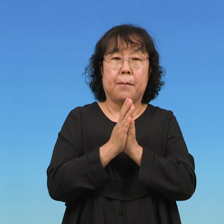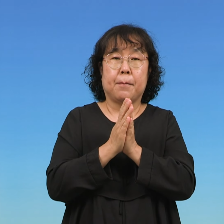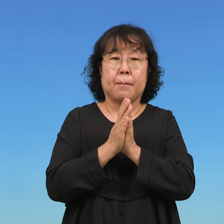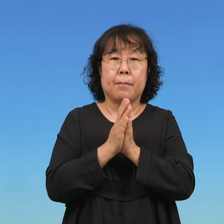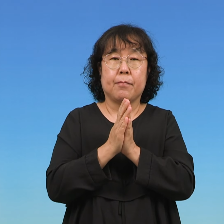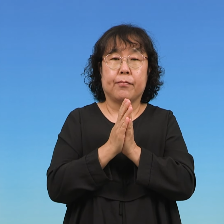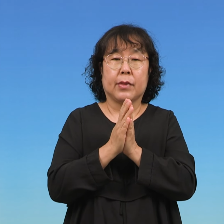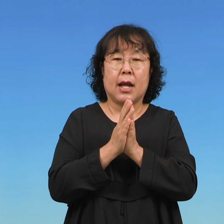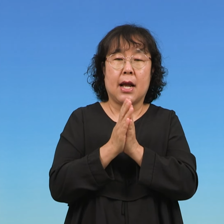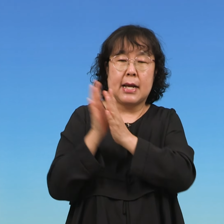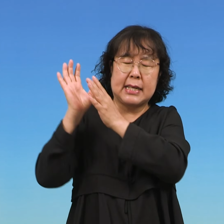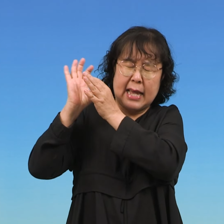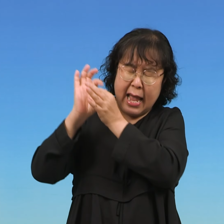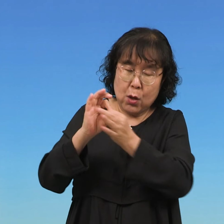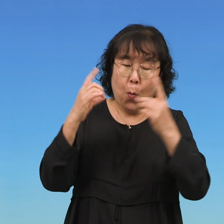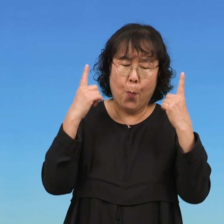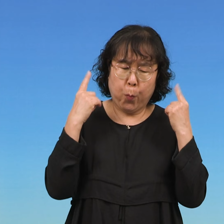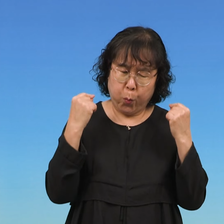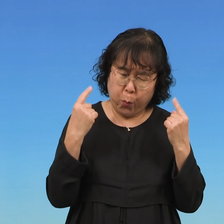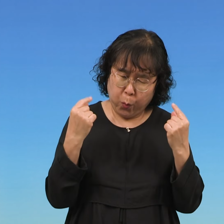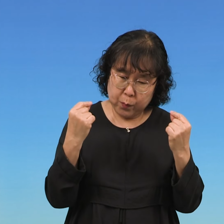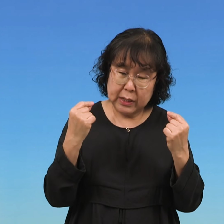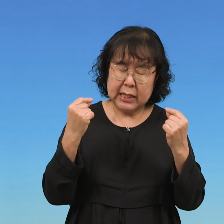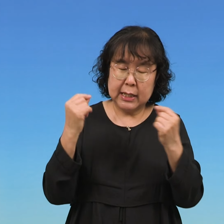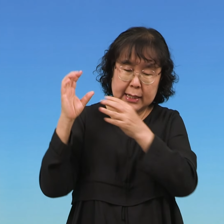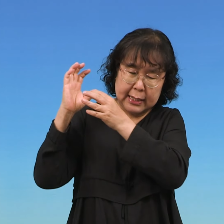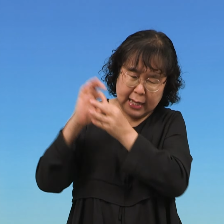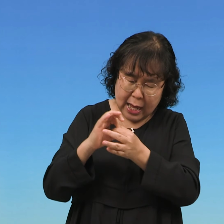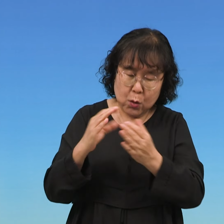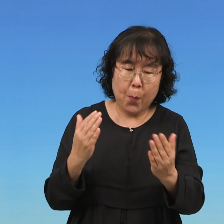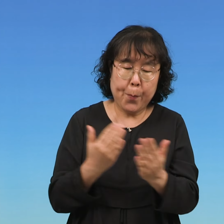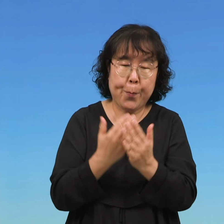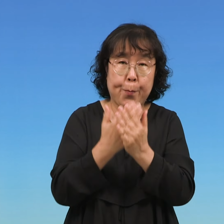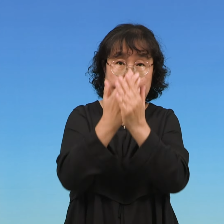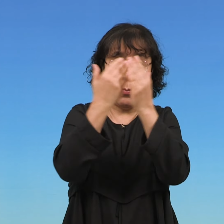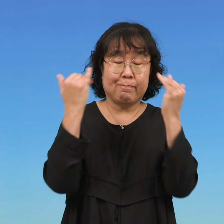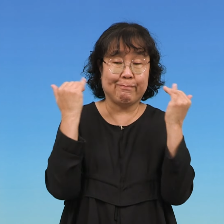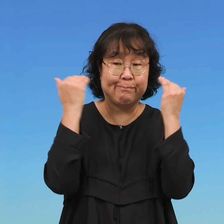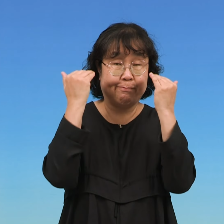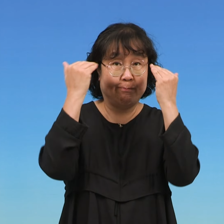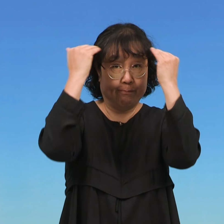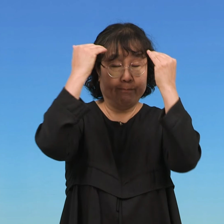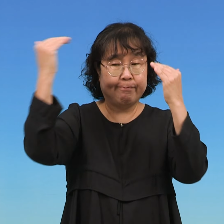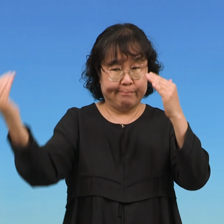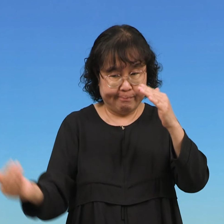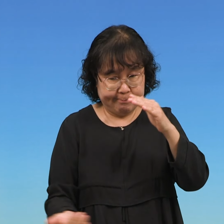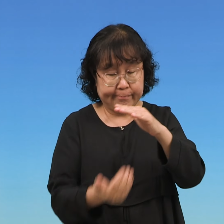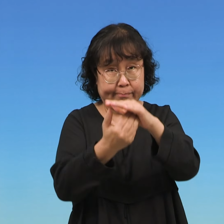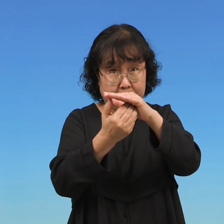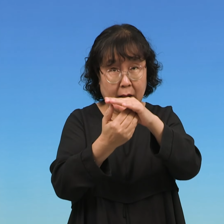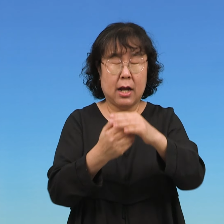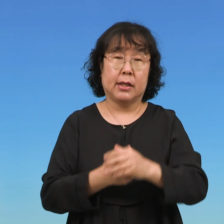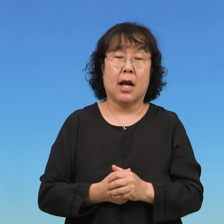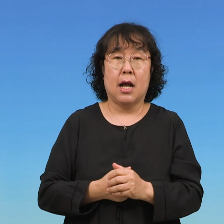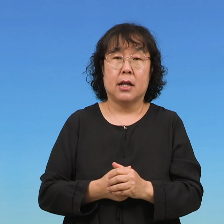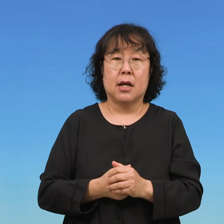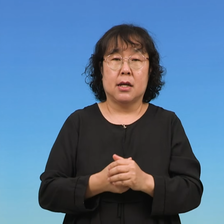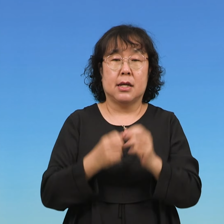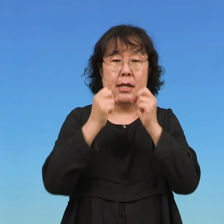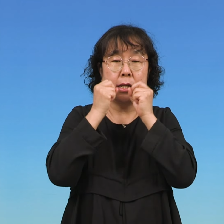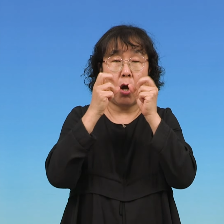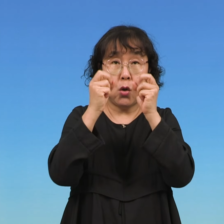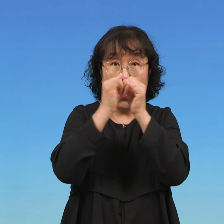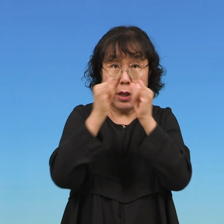지속적인 성장을 이룬 인물이었다 이걸 참 당고 싶습니다 사실 이분이 처음부터